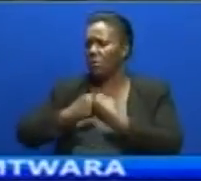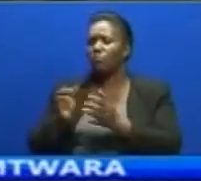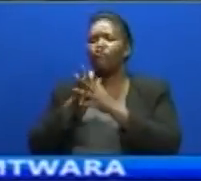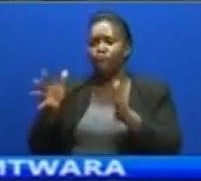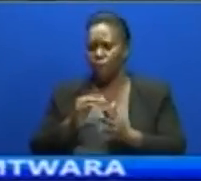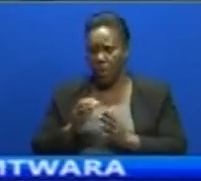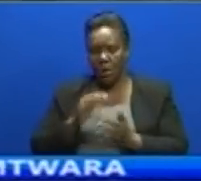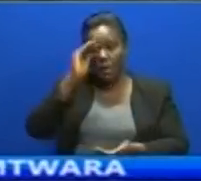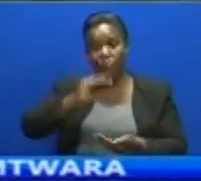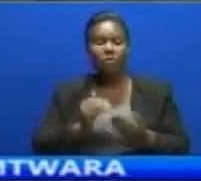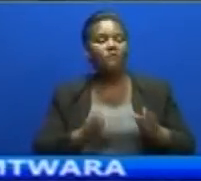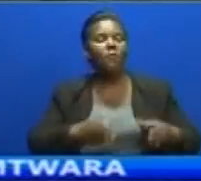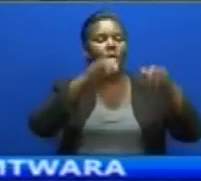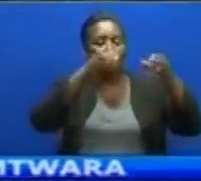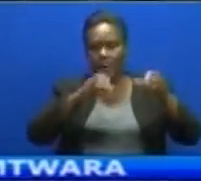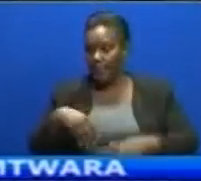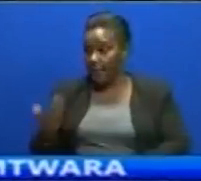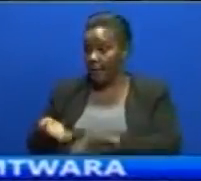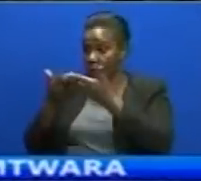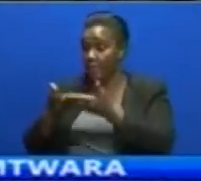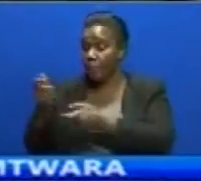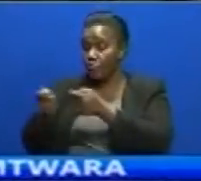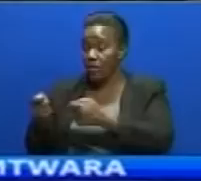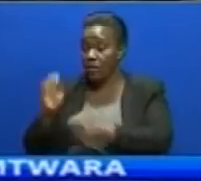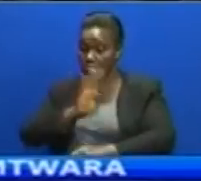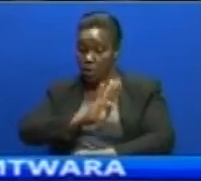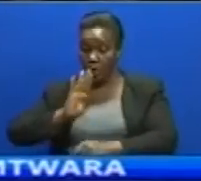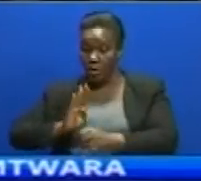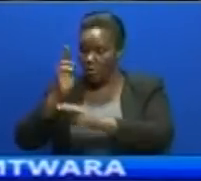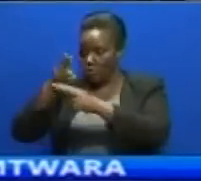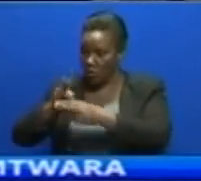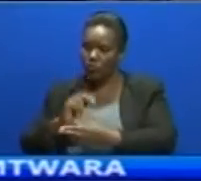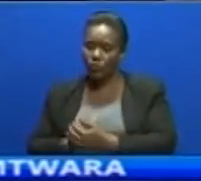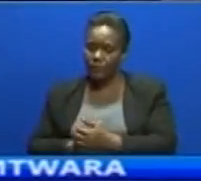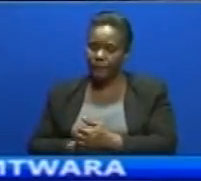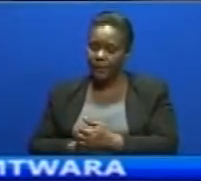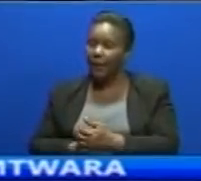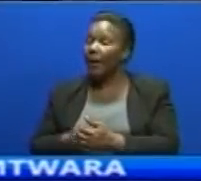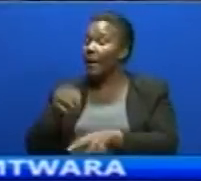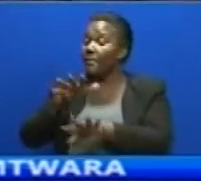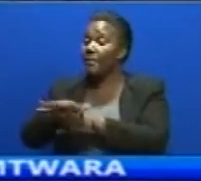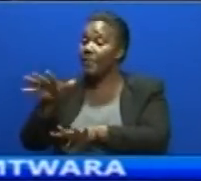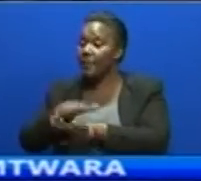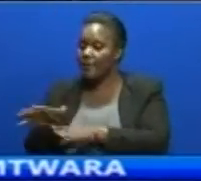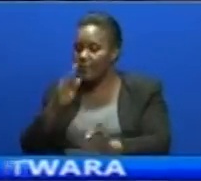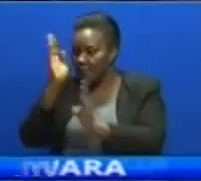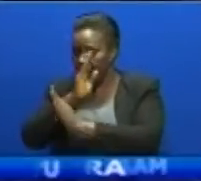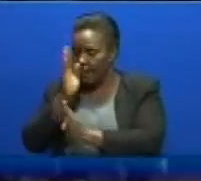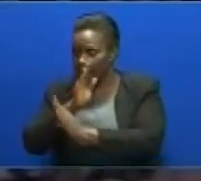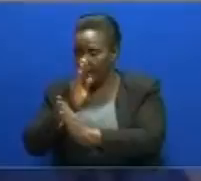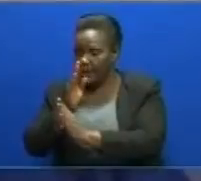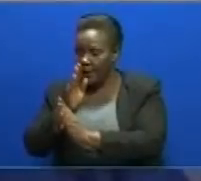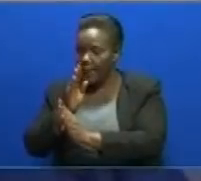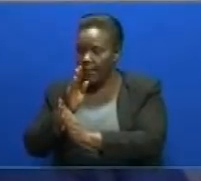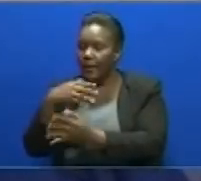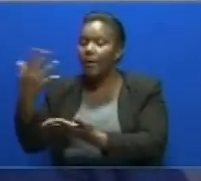magunia, huku kaimu mkurugenzi wa bodi ya korosho Francis Alfredi anaeleza hali ya upatikanaji wa magunia.